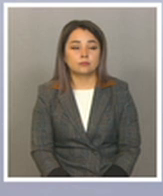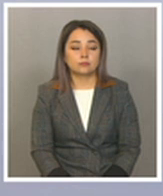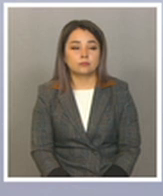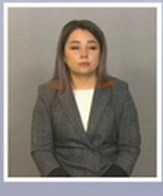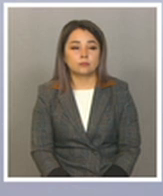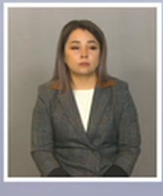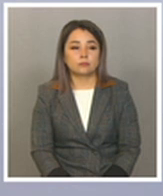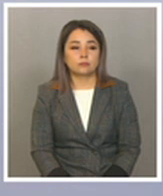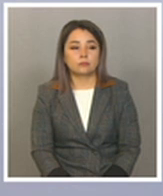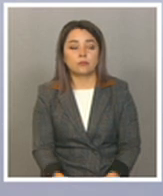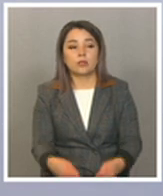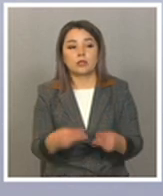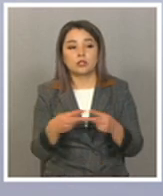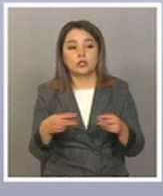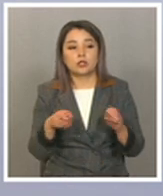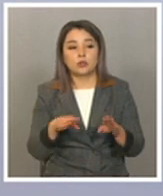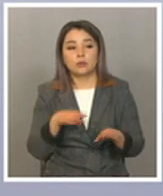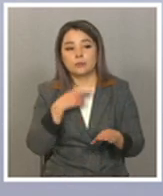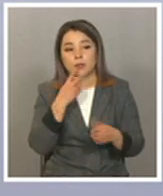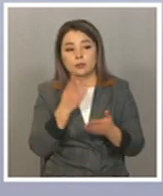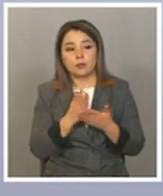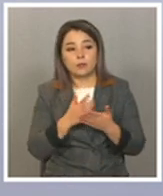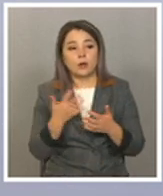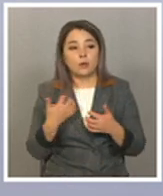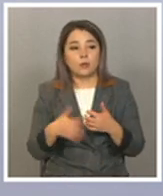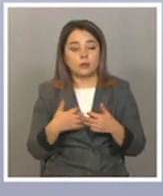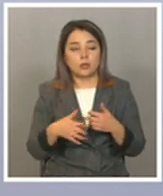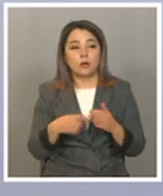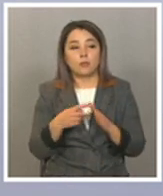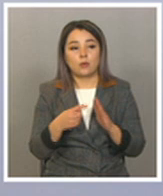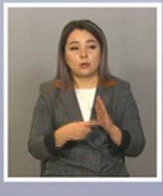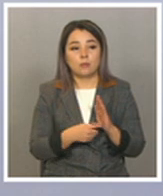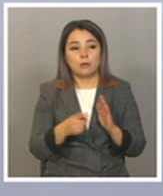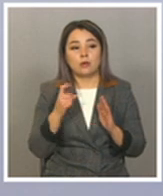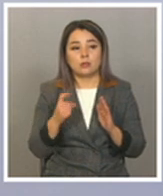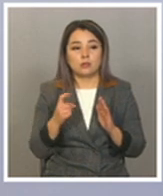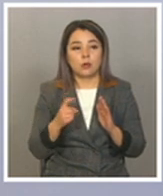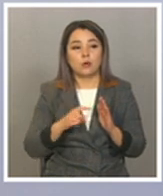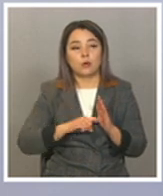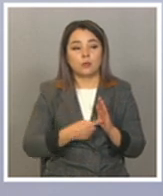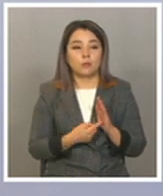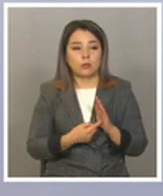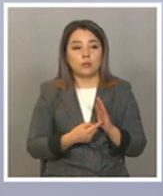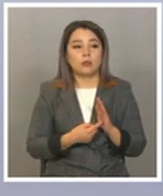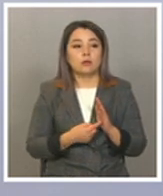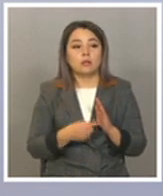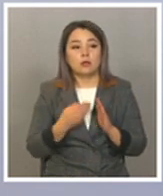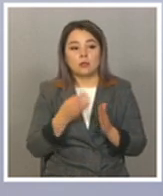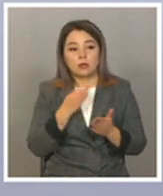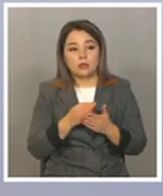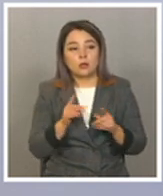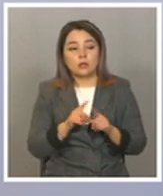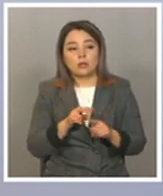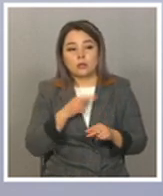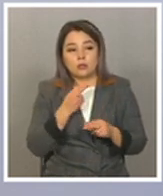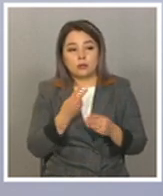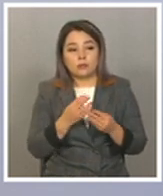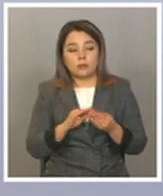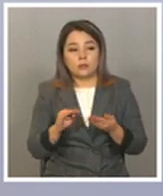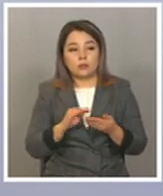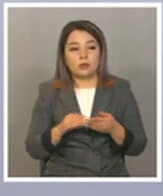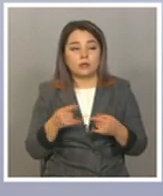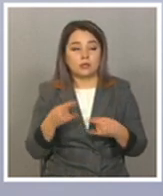шешейік. Ортақ бөлімі x көбейтілген x азайтылған 30. Мүмкін мәндер жиыны